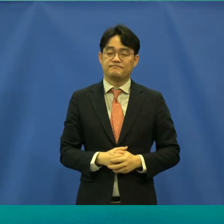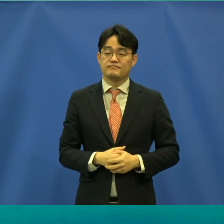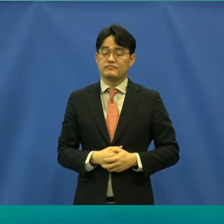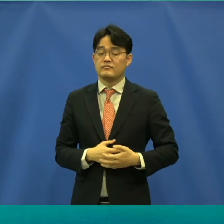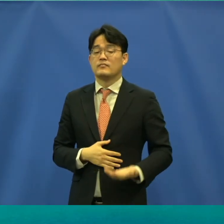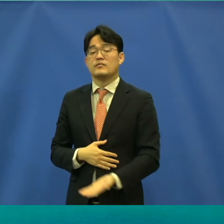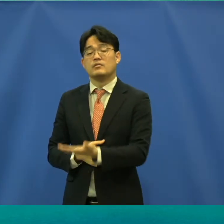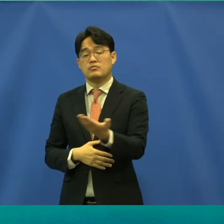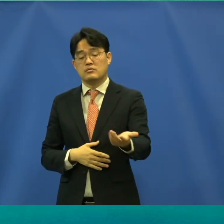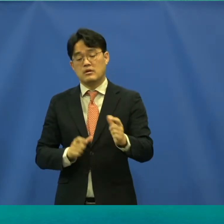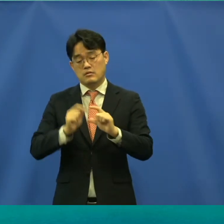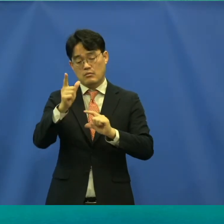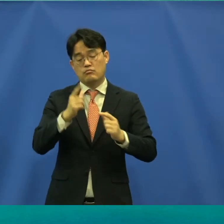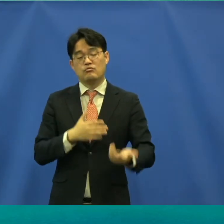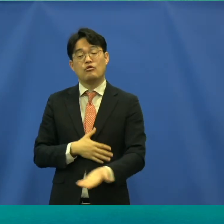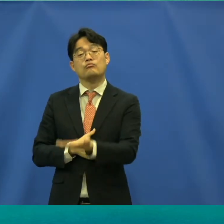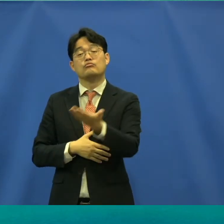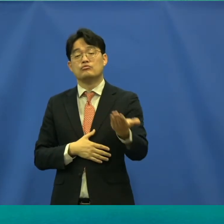피웁니다.